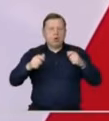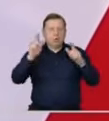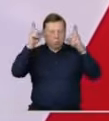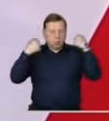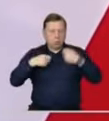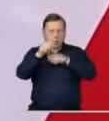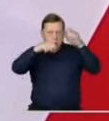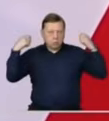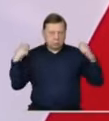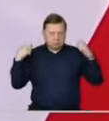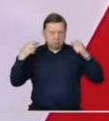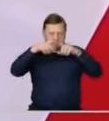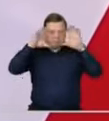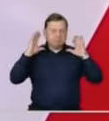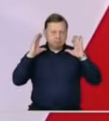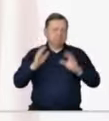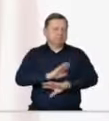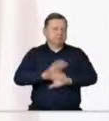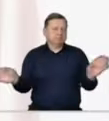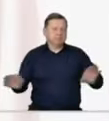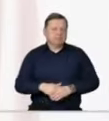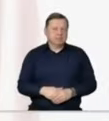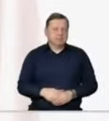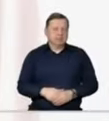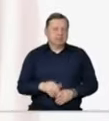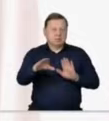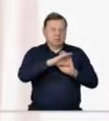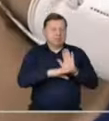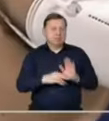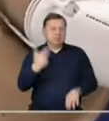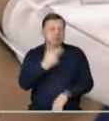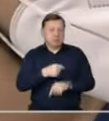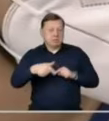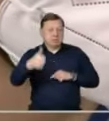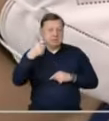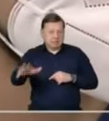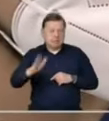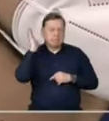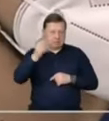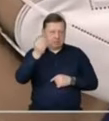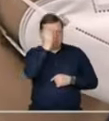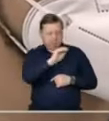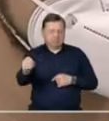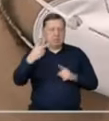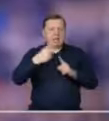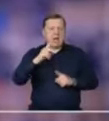naciągniętą na twarz. O harmonogramie szczepień na najbliższe tygodnie powiemy w TeleExpressie